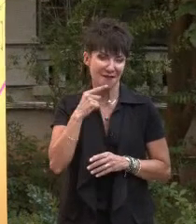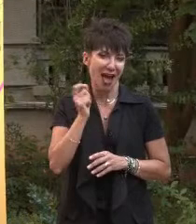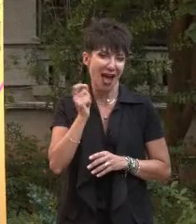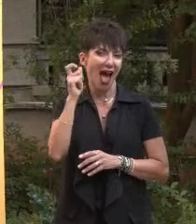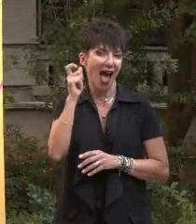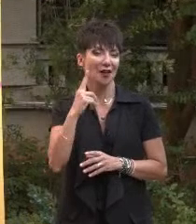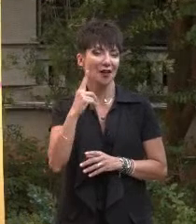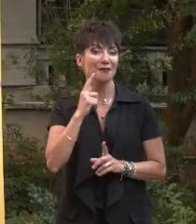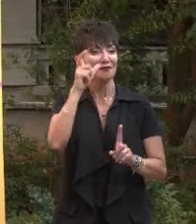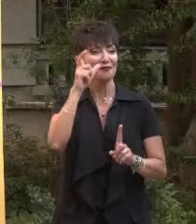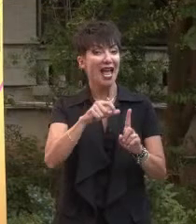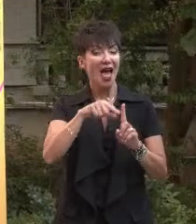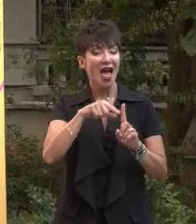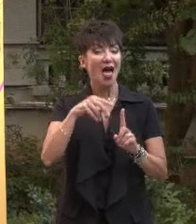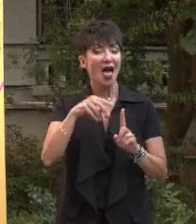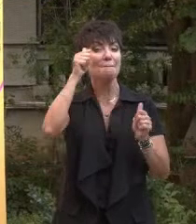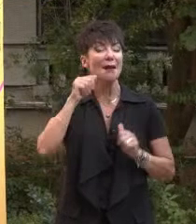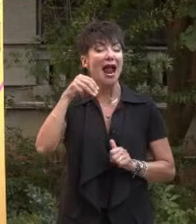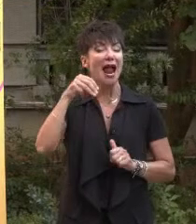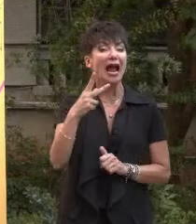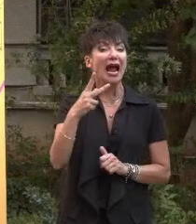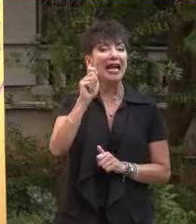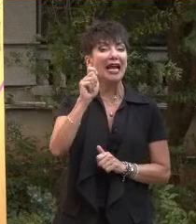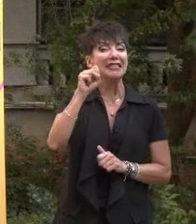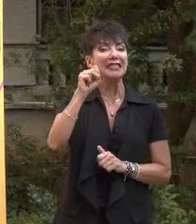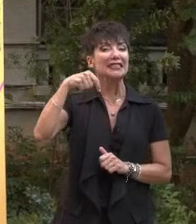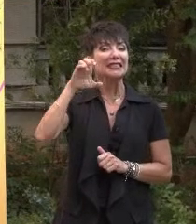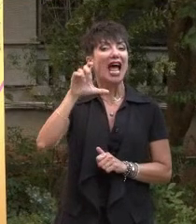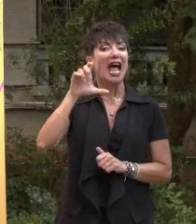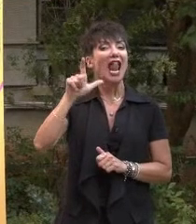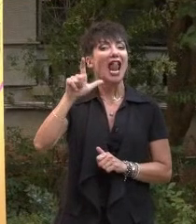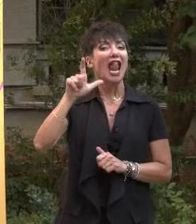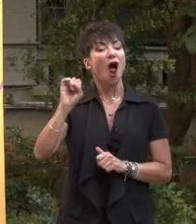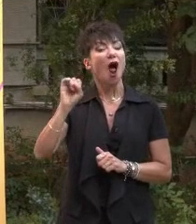κυρία Μαρία Καστελάνου. Την καλούμε λοιπόν στο βήμα.